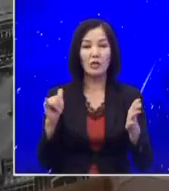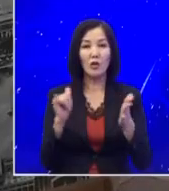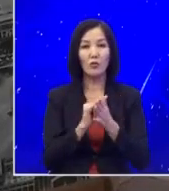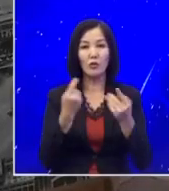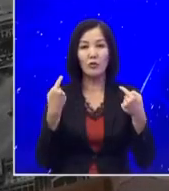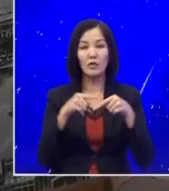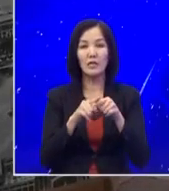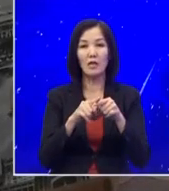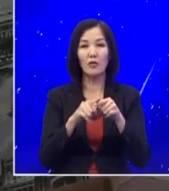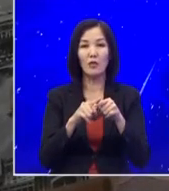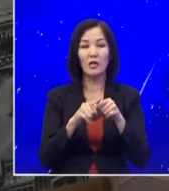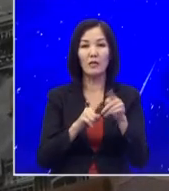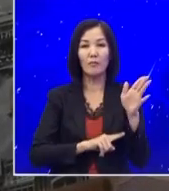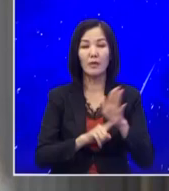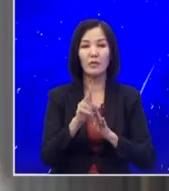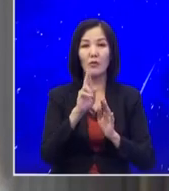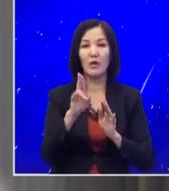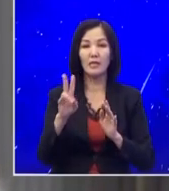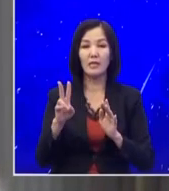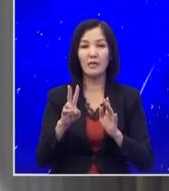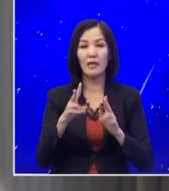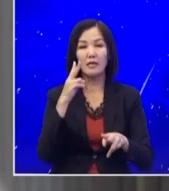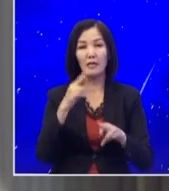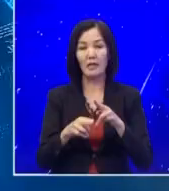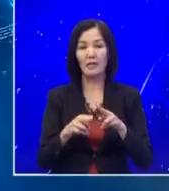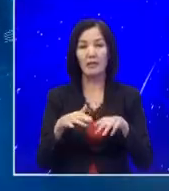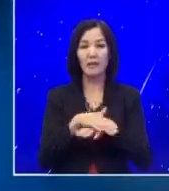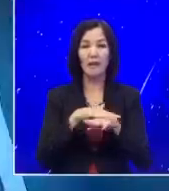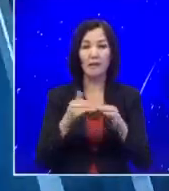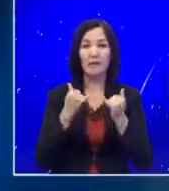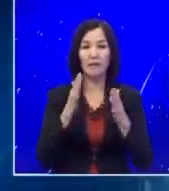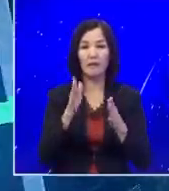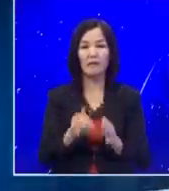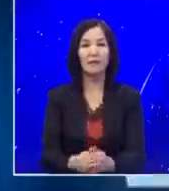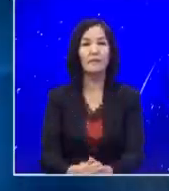енгізу жұмыстары қазан айында аяқталады. Игілігін ел көреді.